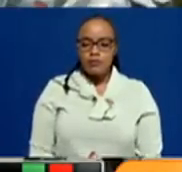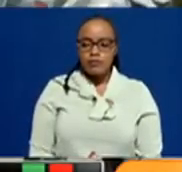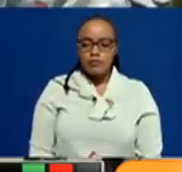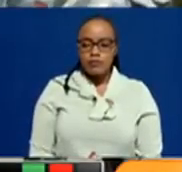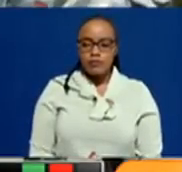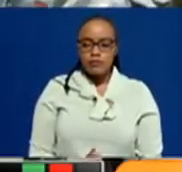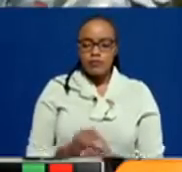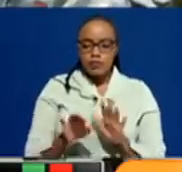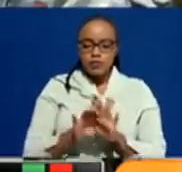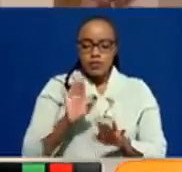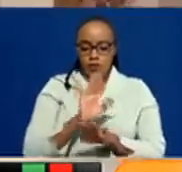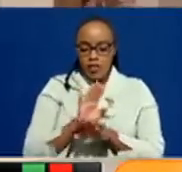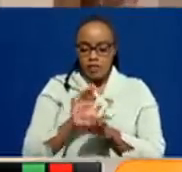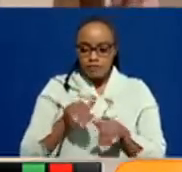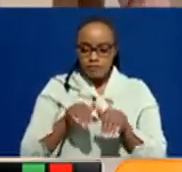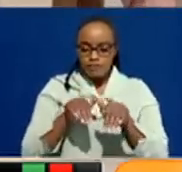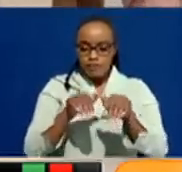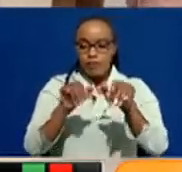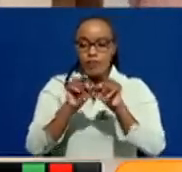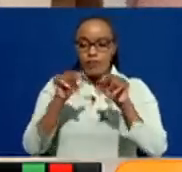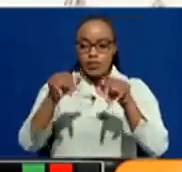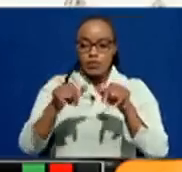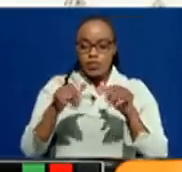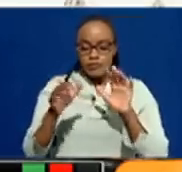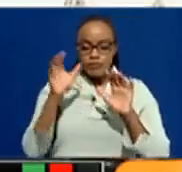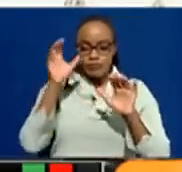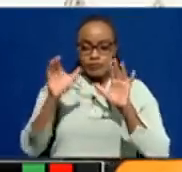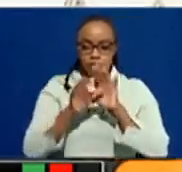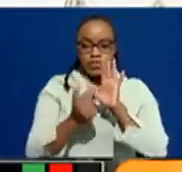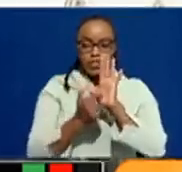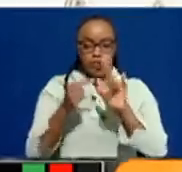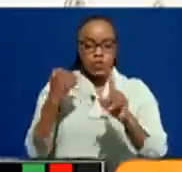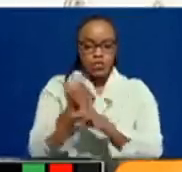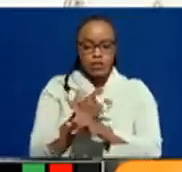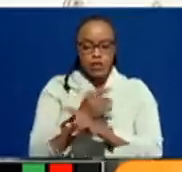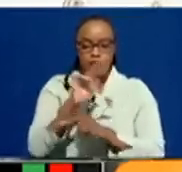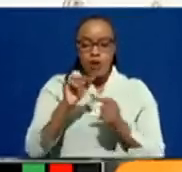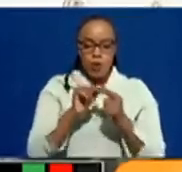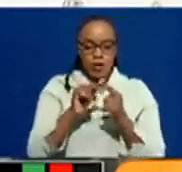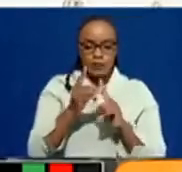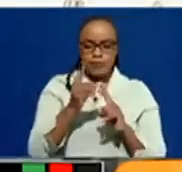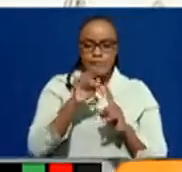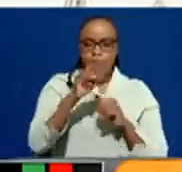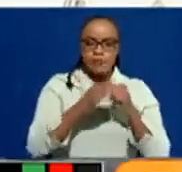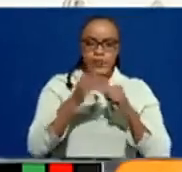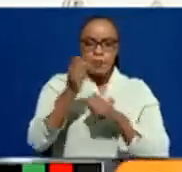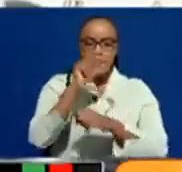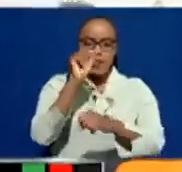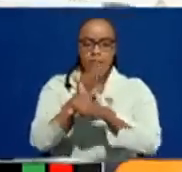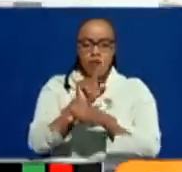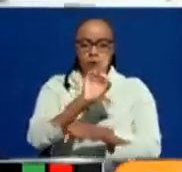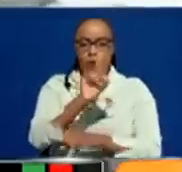Itifaki yote ilizingatiwa, japo taswira ya leo ikiwa tofauti na ilivyokuwa tarehe 28 mwezi wa 11